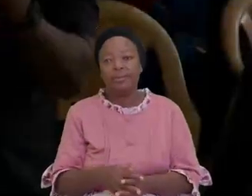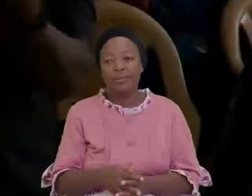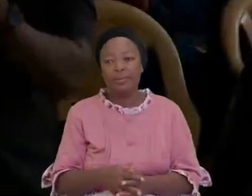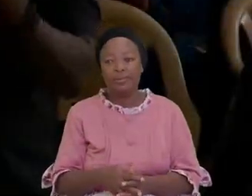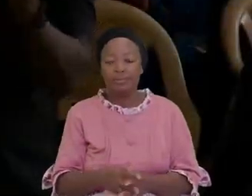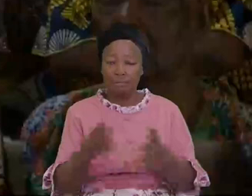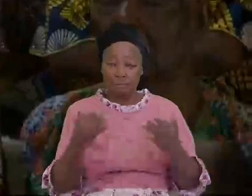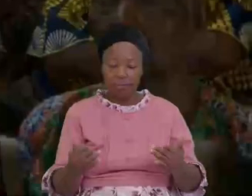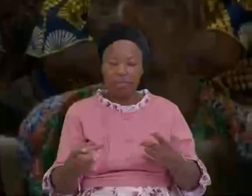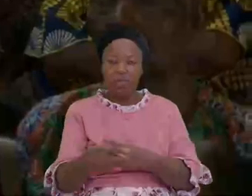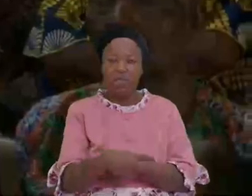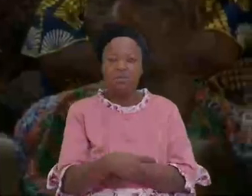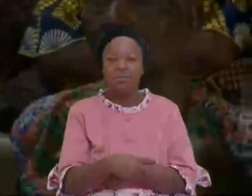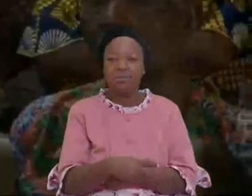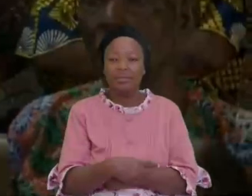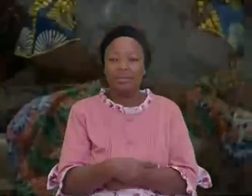Aujourd'hui,